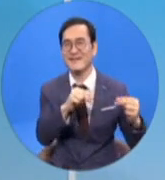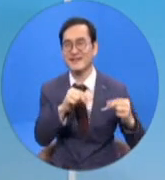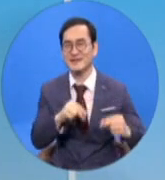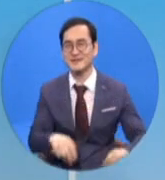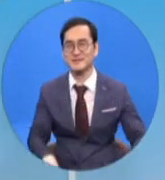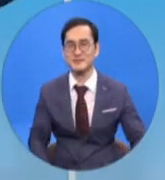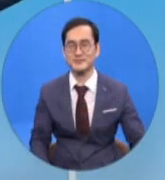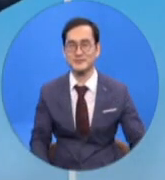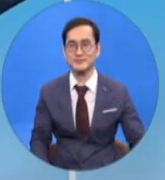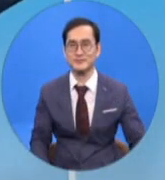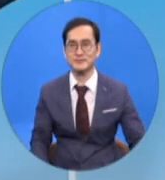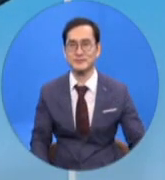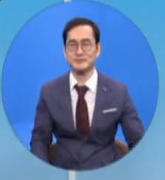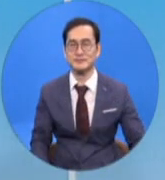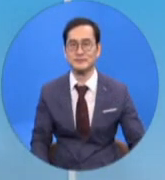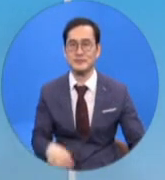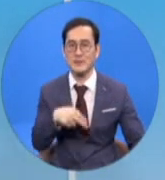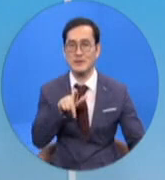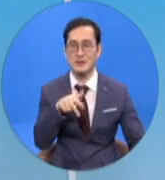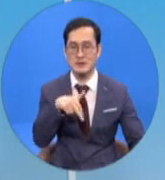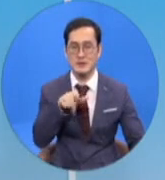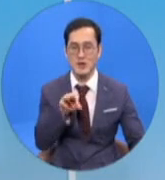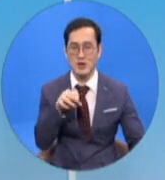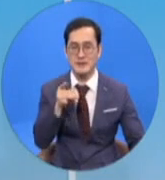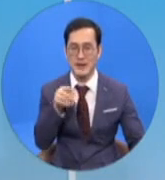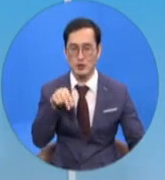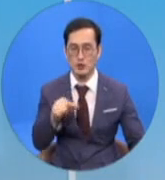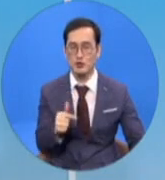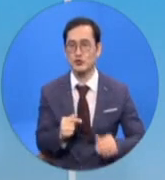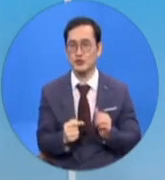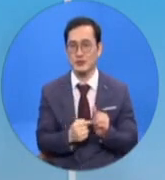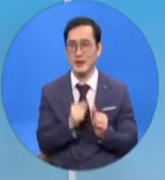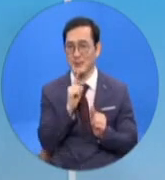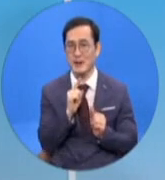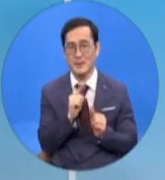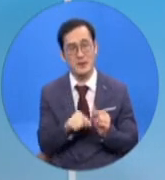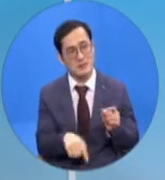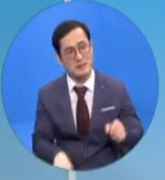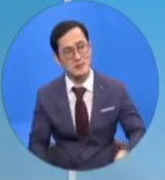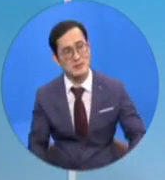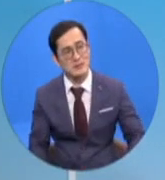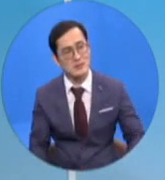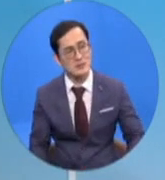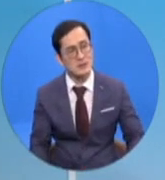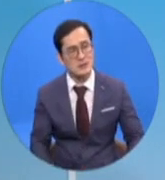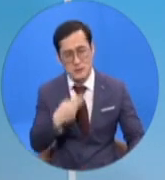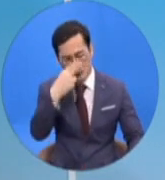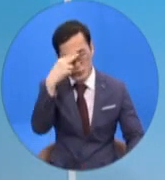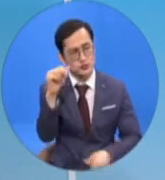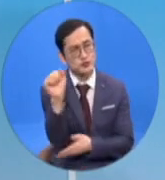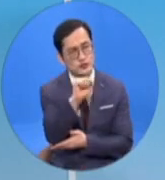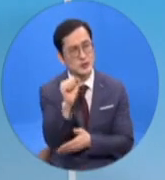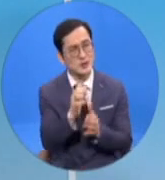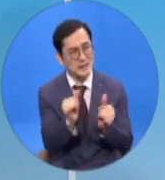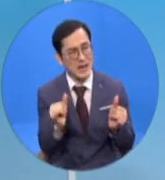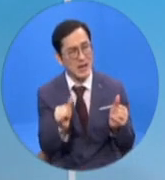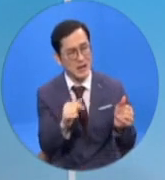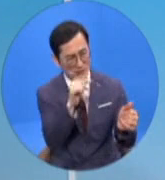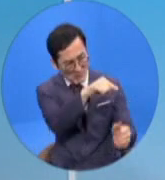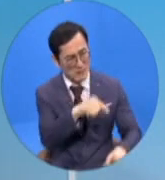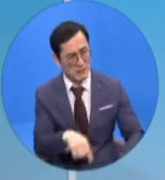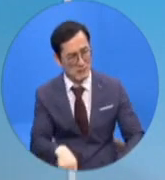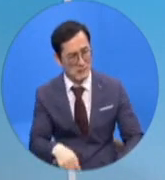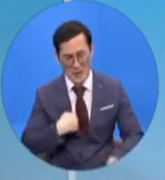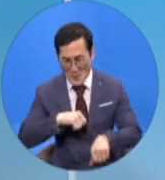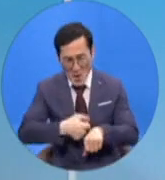정세균 전 총리는 요 음주운전자 는 따로 있는데 벌금을 나보고 내렸고 하는 것 같아서 참 억울하다 이런